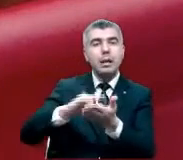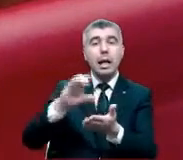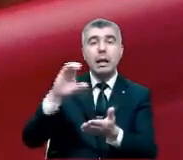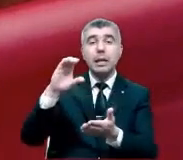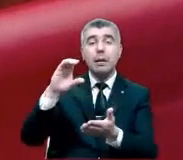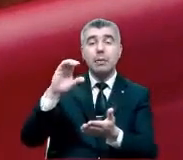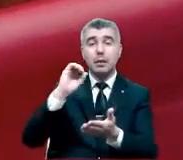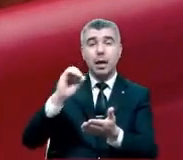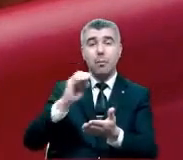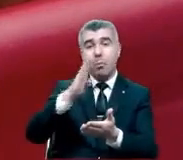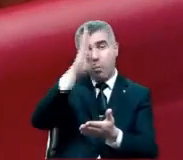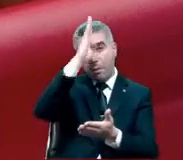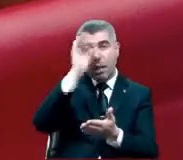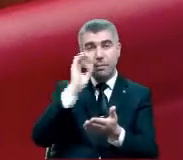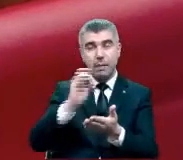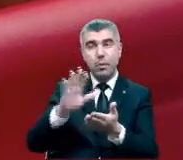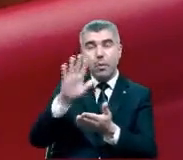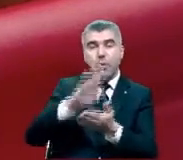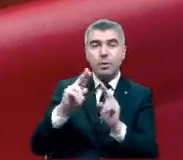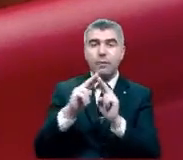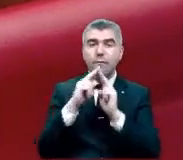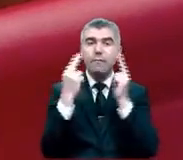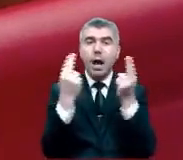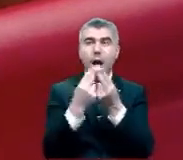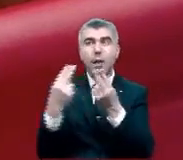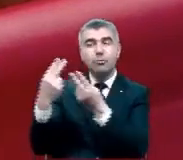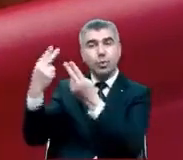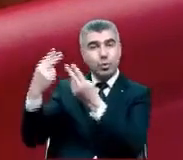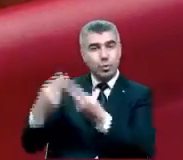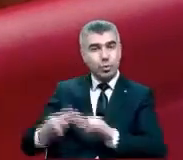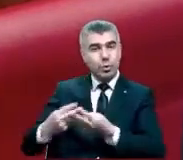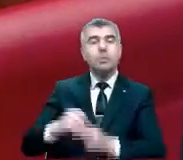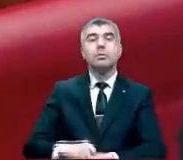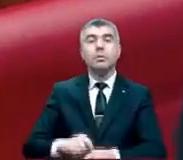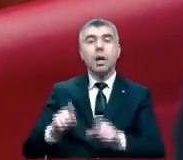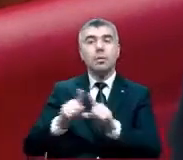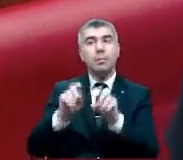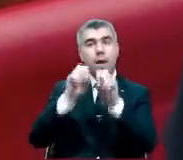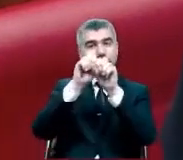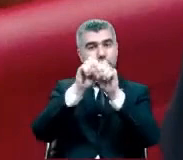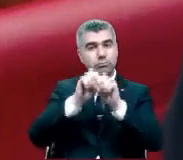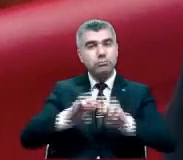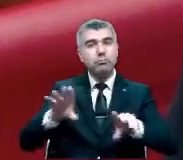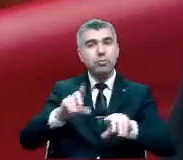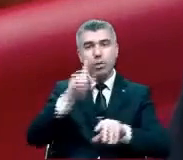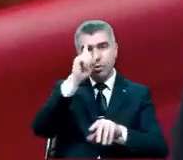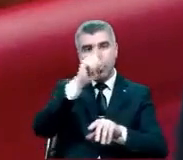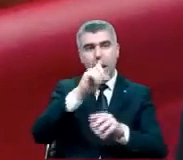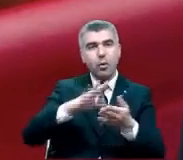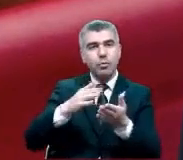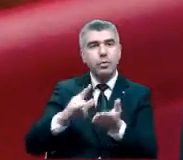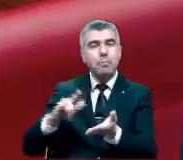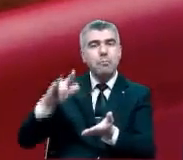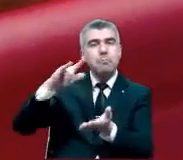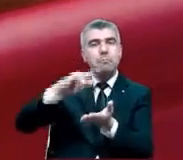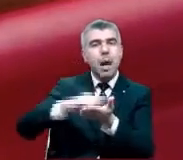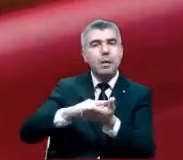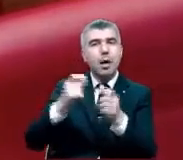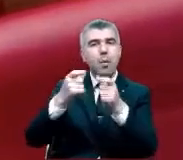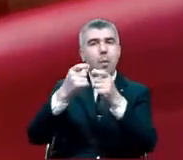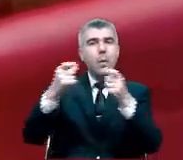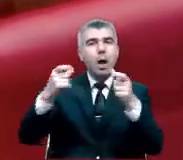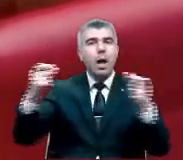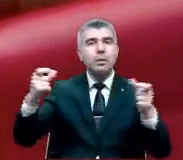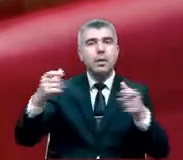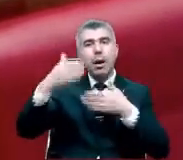فيما يخص منظومة استقبال المسافرين الدوليين عند الوصول، وغادي يعممها على باقي المنظومات ثم يوسعها على